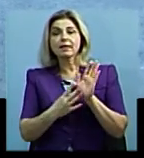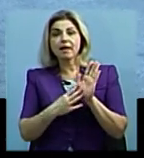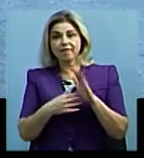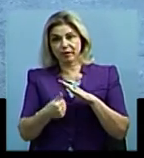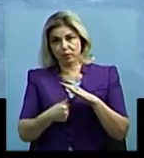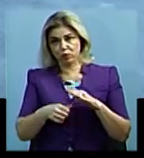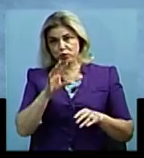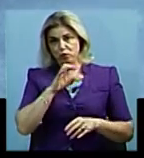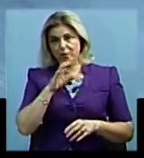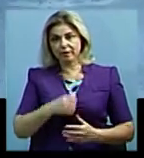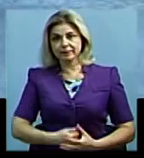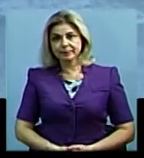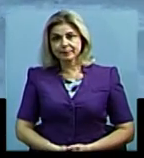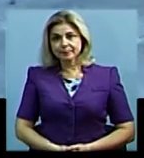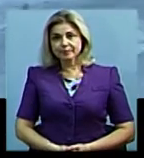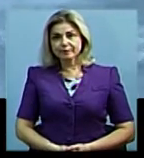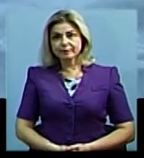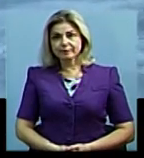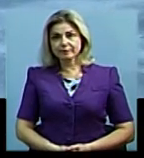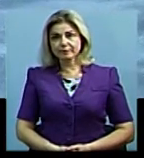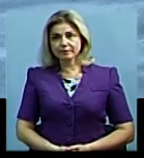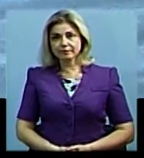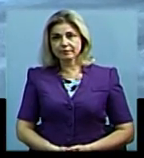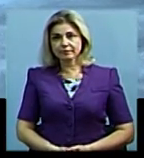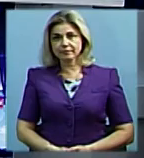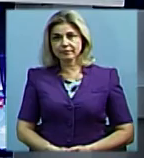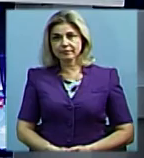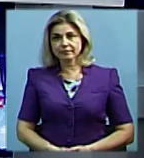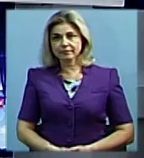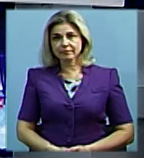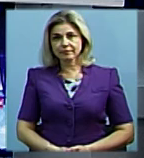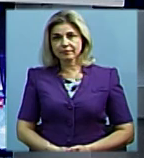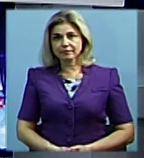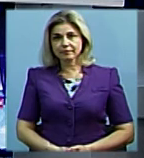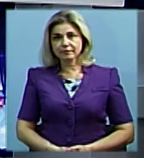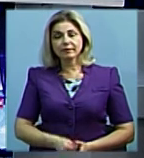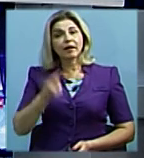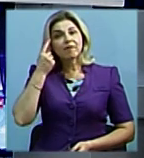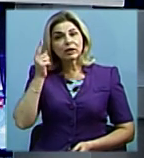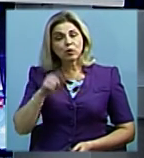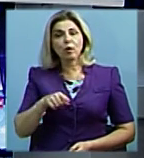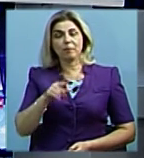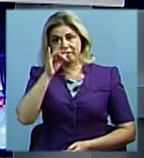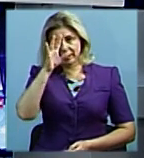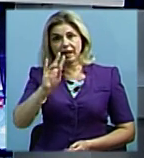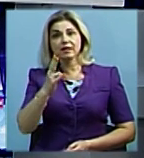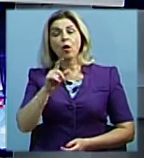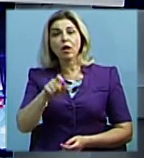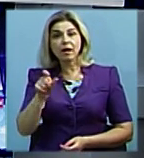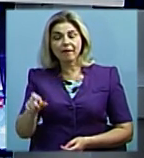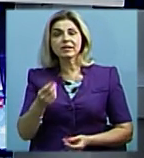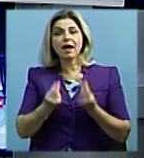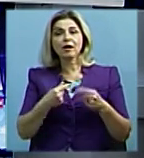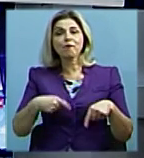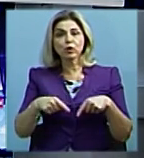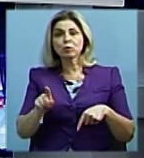Олена Міщенко, Олександр Пан, телевізійні новини Миколаївщини. Відомі миколаївці зіграють у футбол, аби